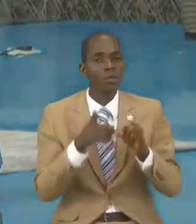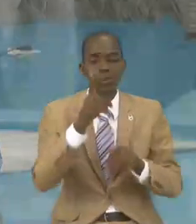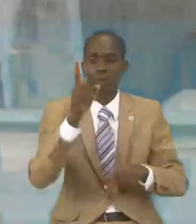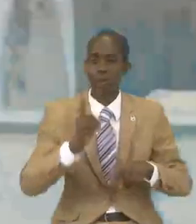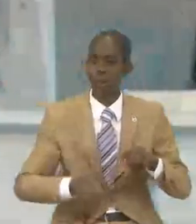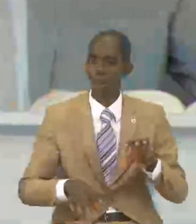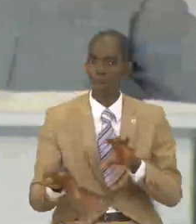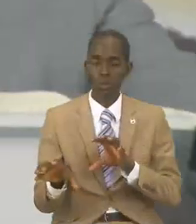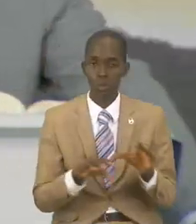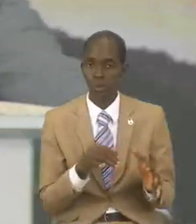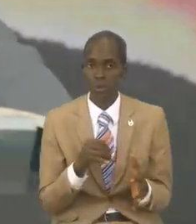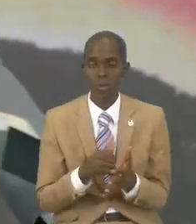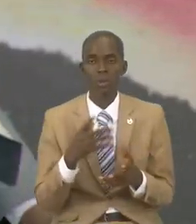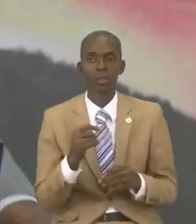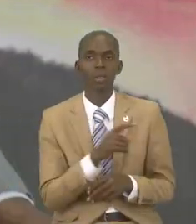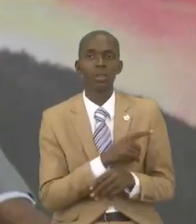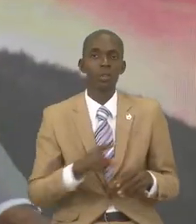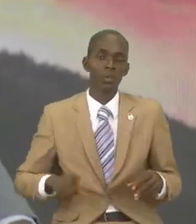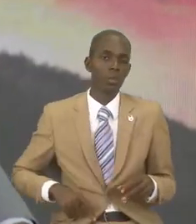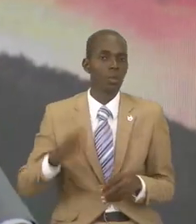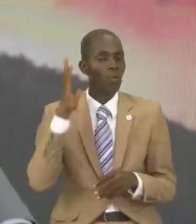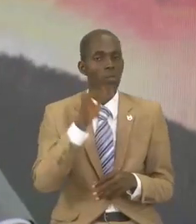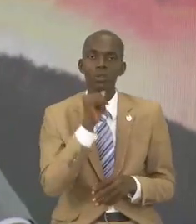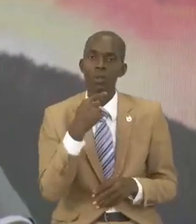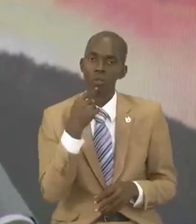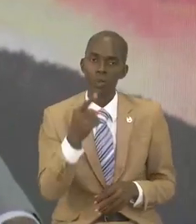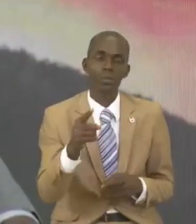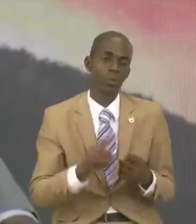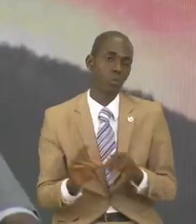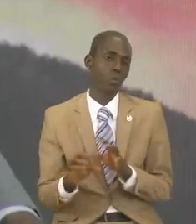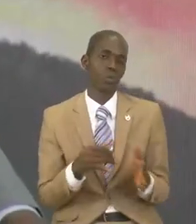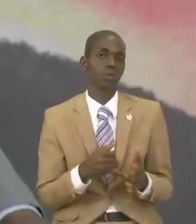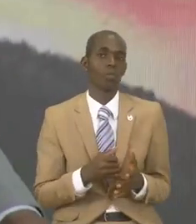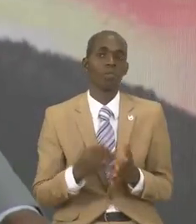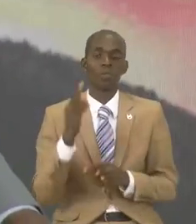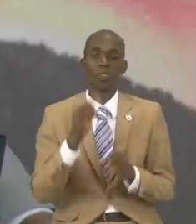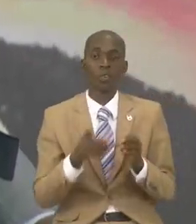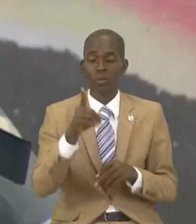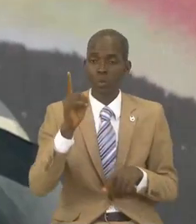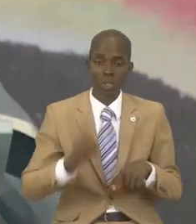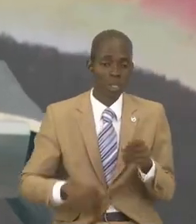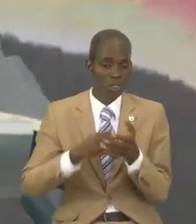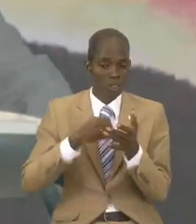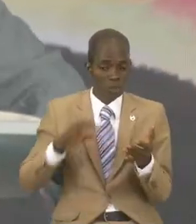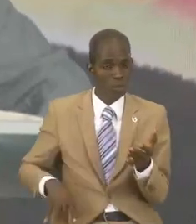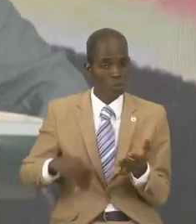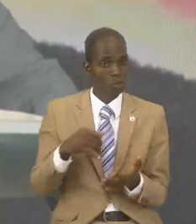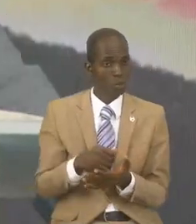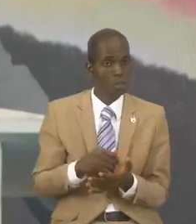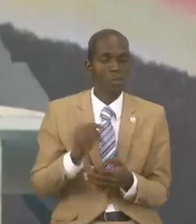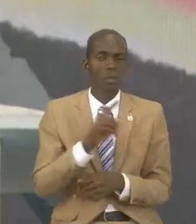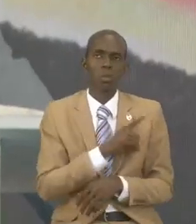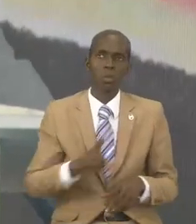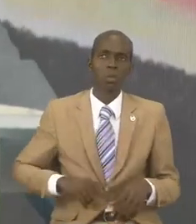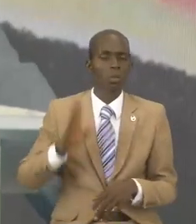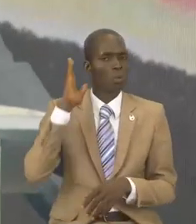Si tu n'as pas pu le faire, le Seigneur ne te dira pas de le faire. Si tu ne pourrais pas ôter cela,